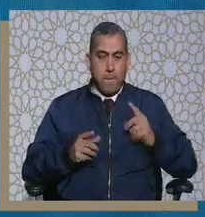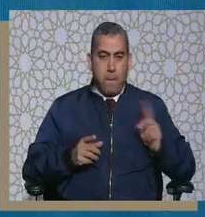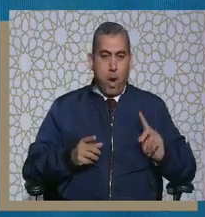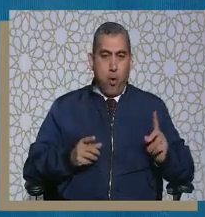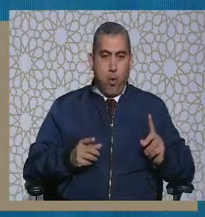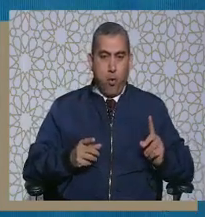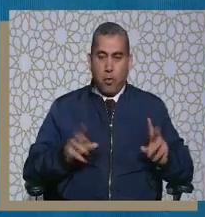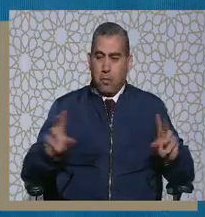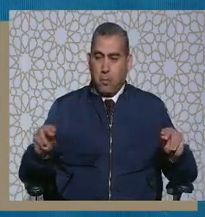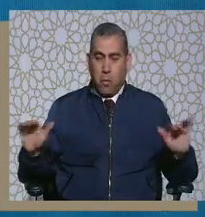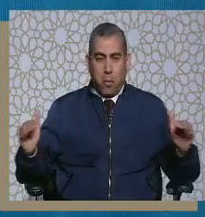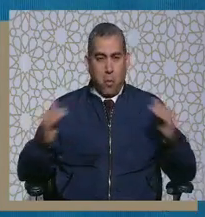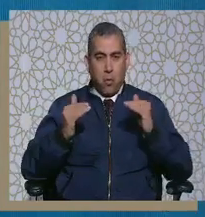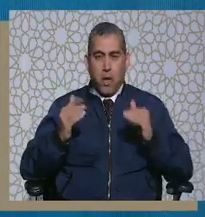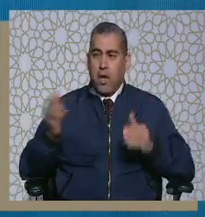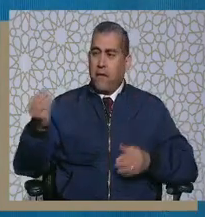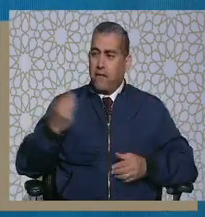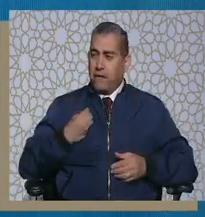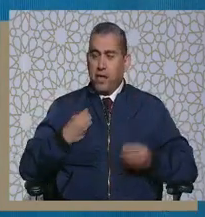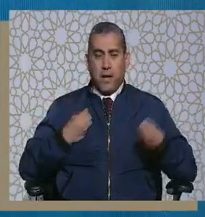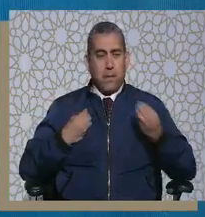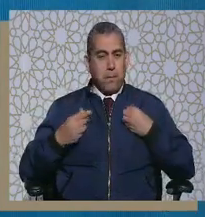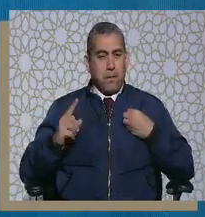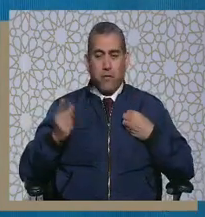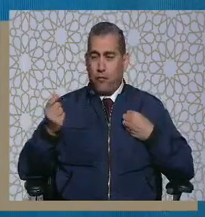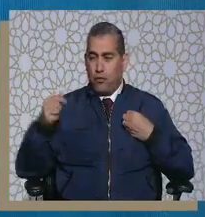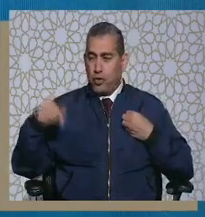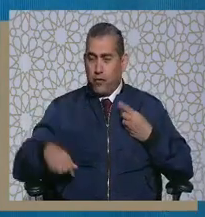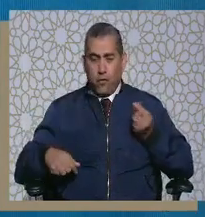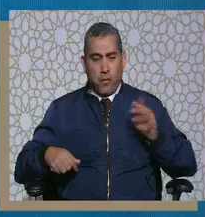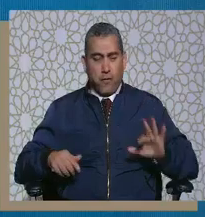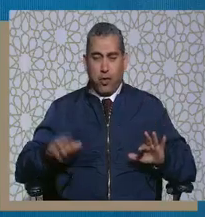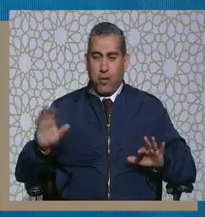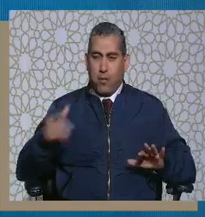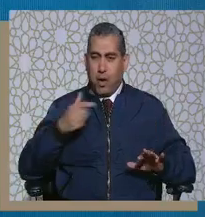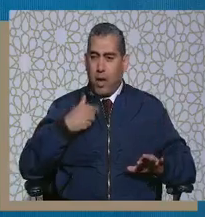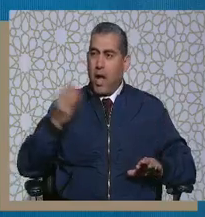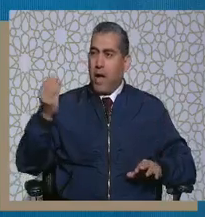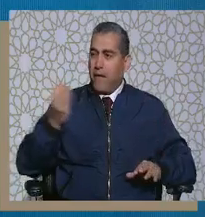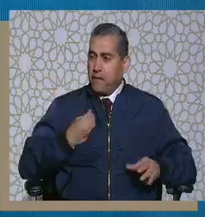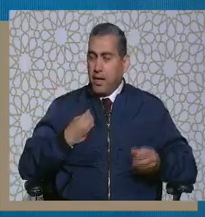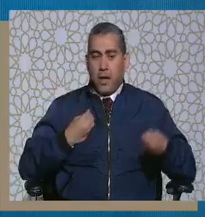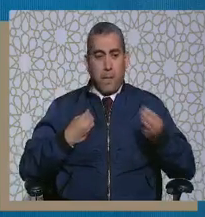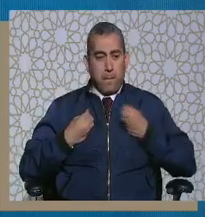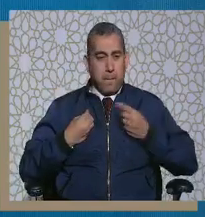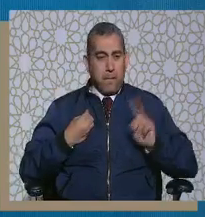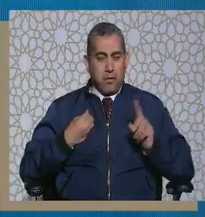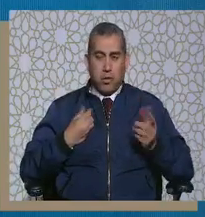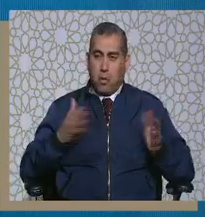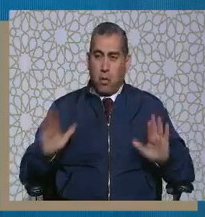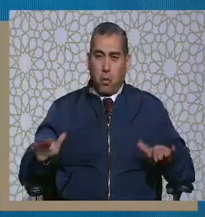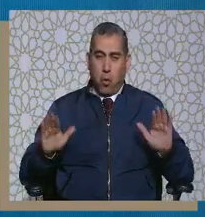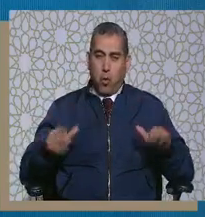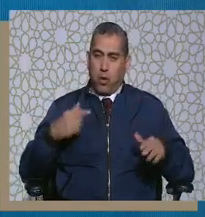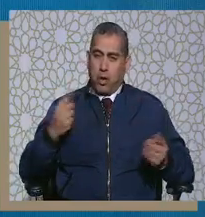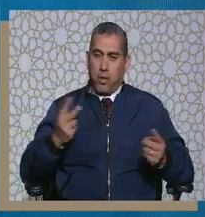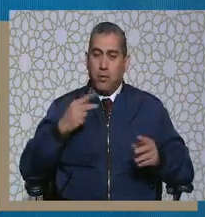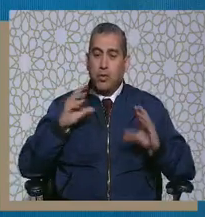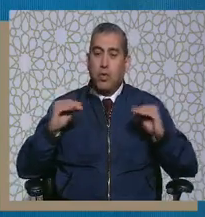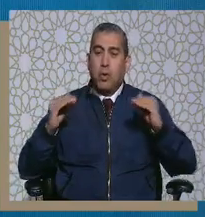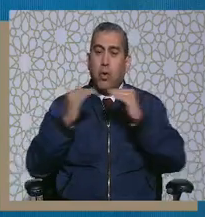هو يجيله او ما يجيلو هيتساب عنده المنع والعطاء ليه بيتساوي عنده المنع